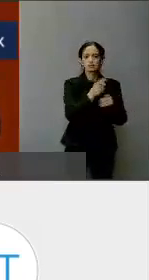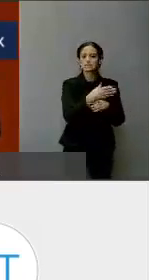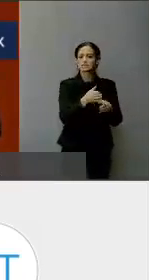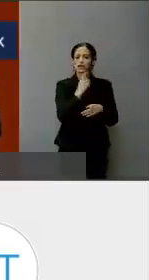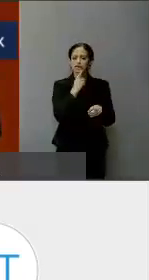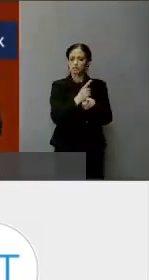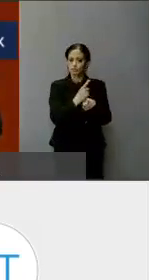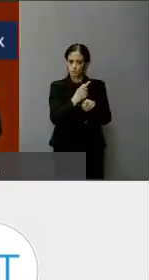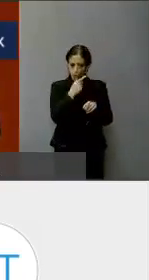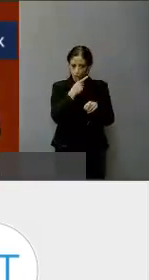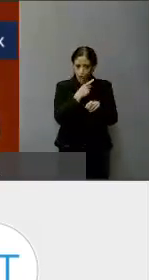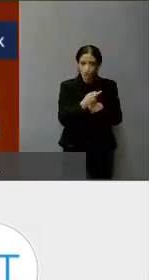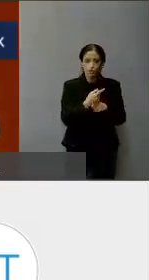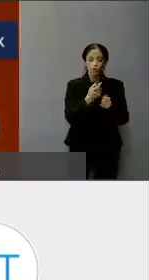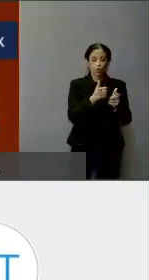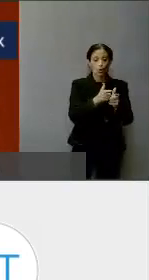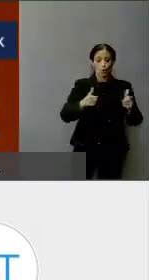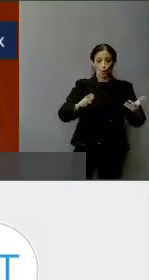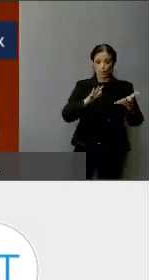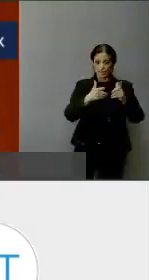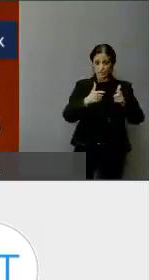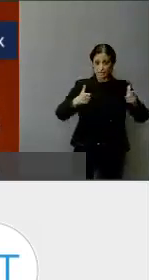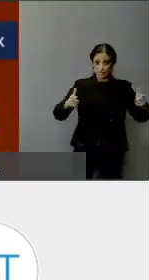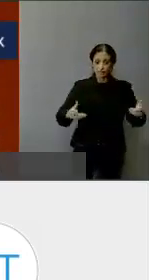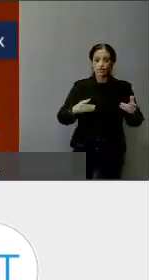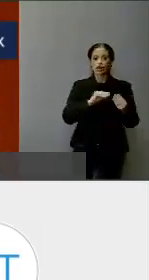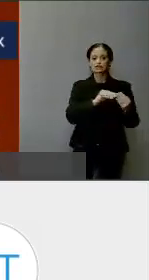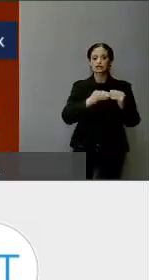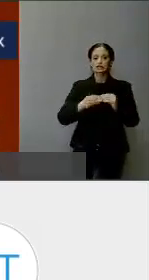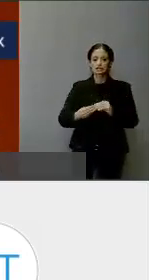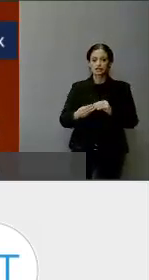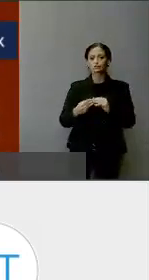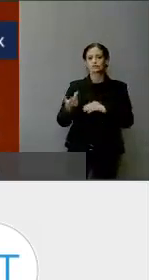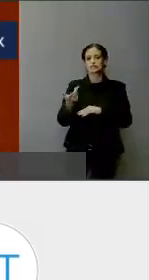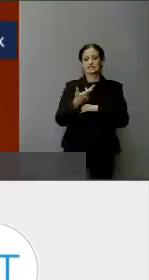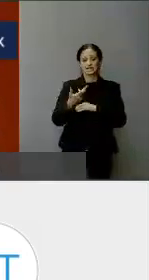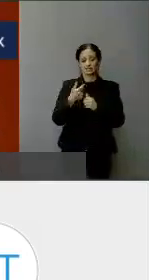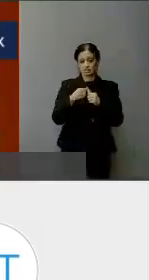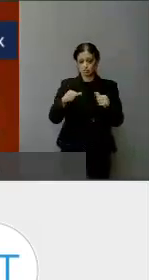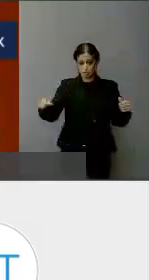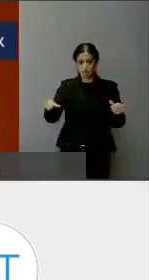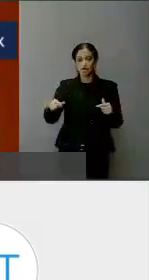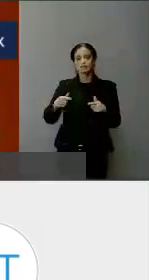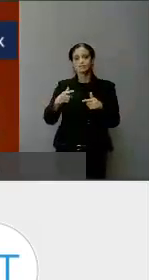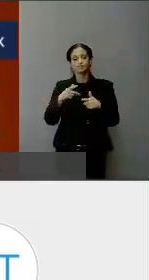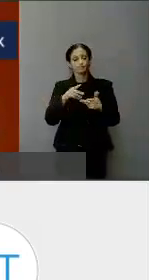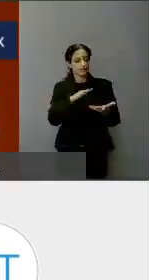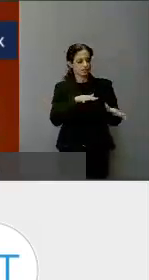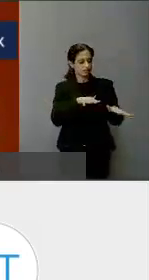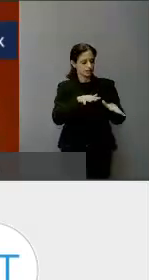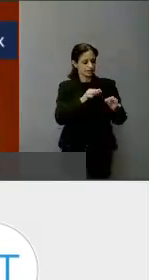urbanizzazioni attrezzature servizi primari sistemazioni idrogeologiche verde